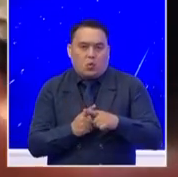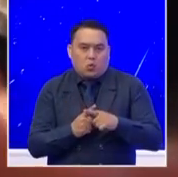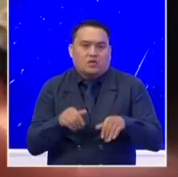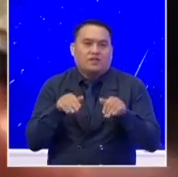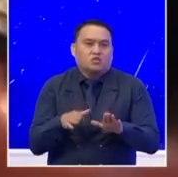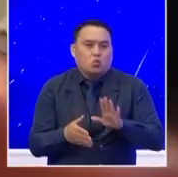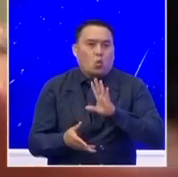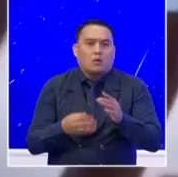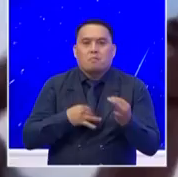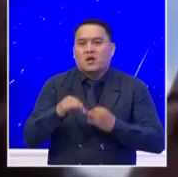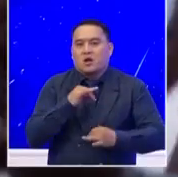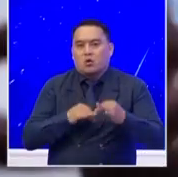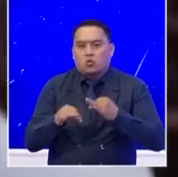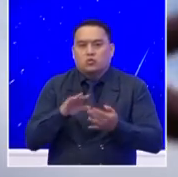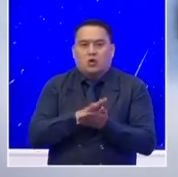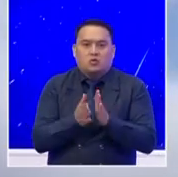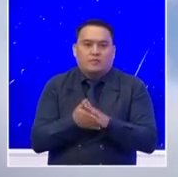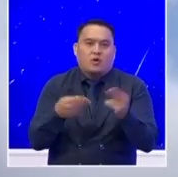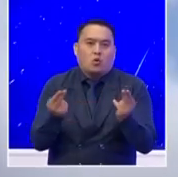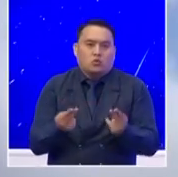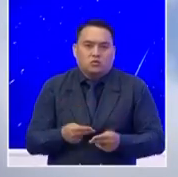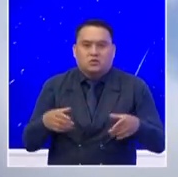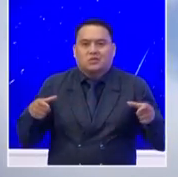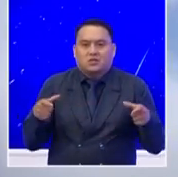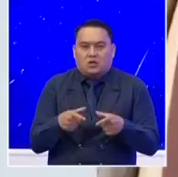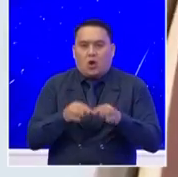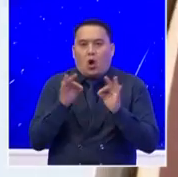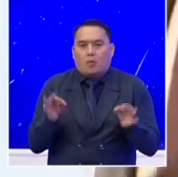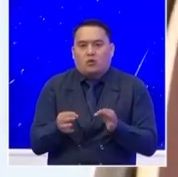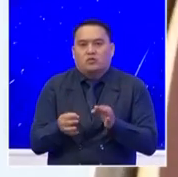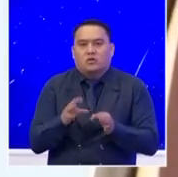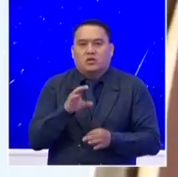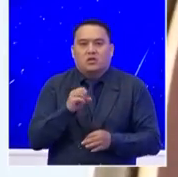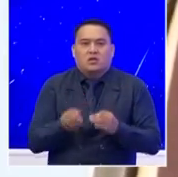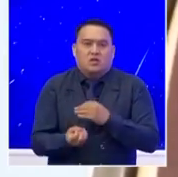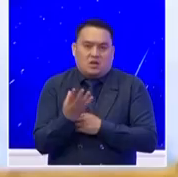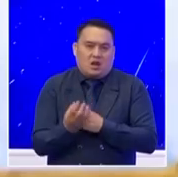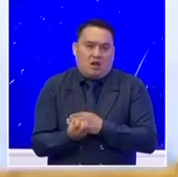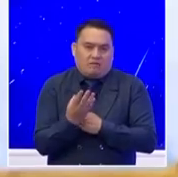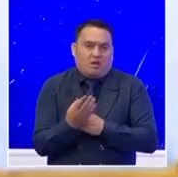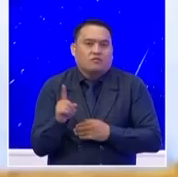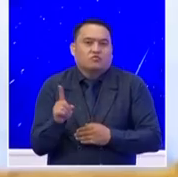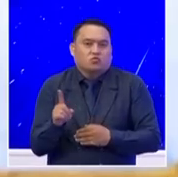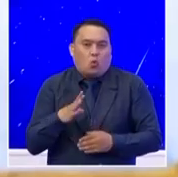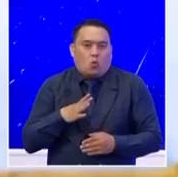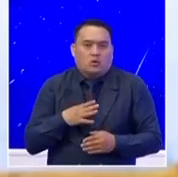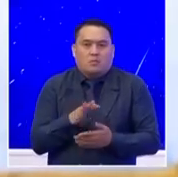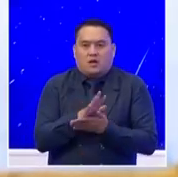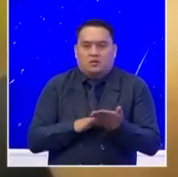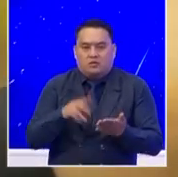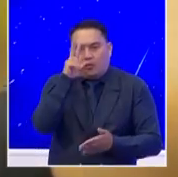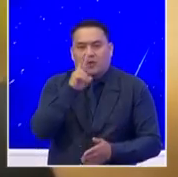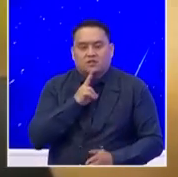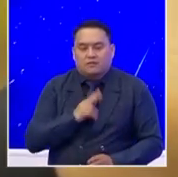результате длительных переговоров достигли соглашения о сокращении объемов добываемой нефти. Данное ограничение будет действовать на протяжении